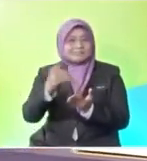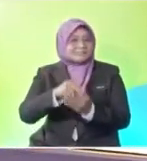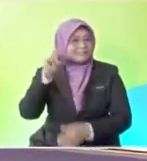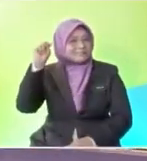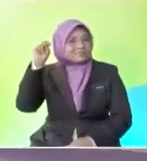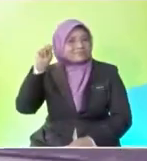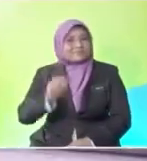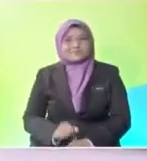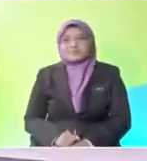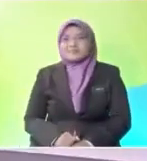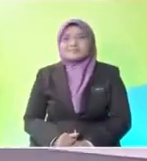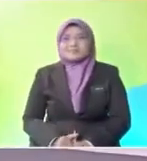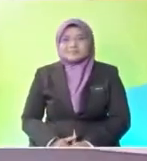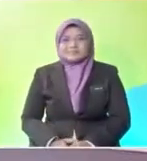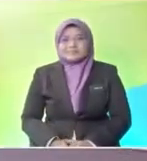TVRI